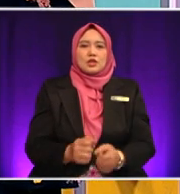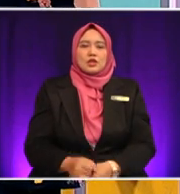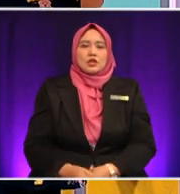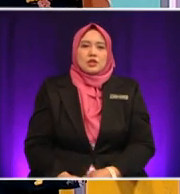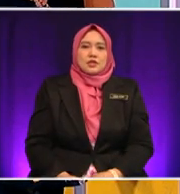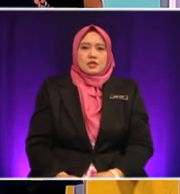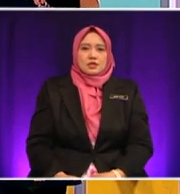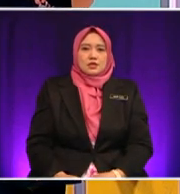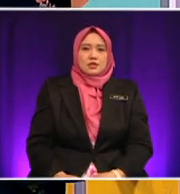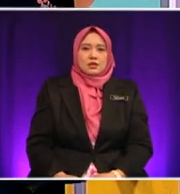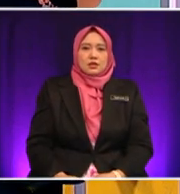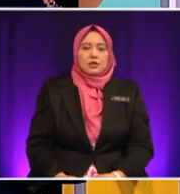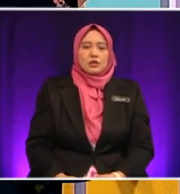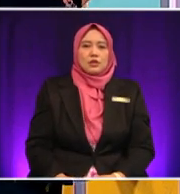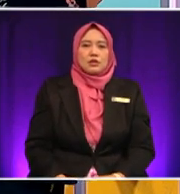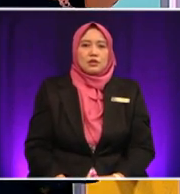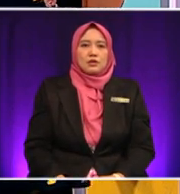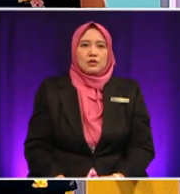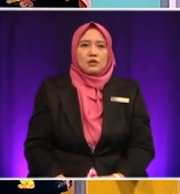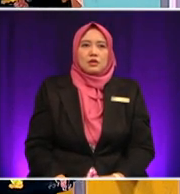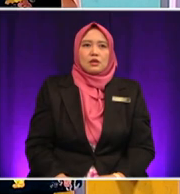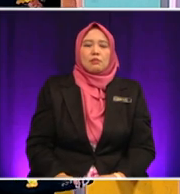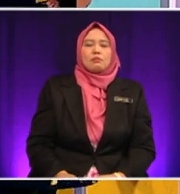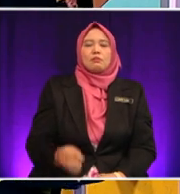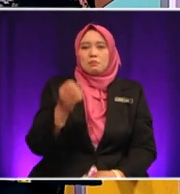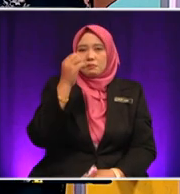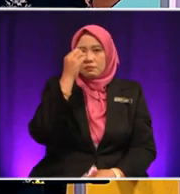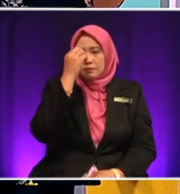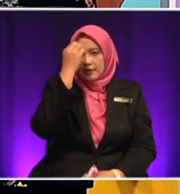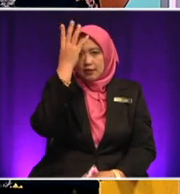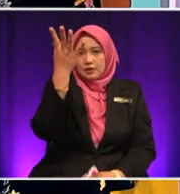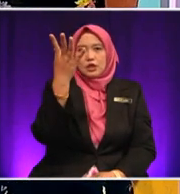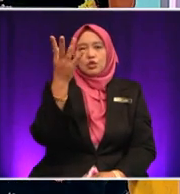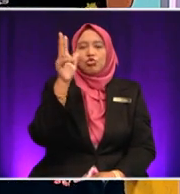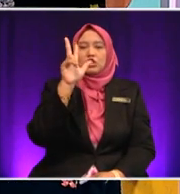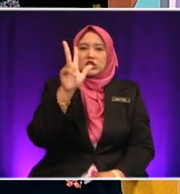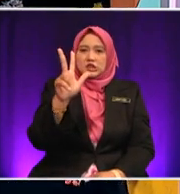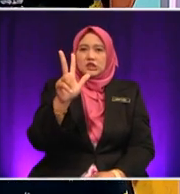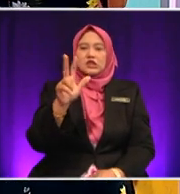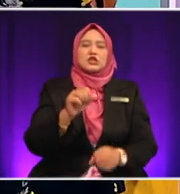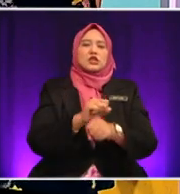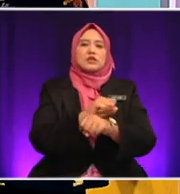jadi segalanya ini Oke Tenangkan 3 implikasi kepada masyarakat atau negara